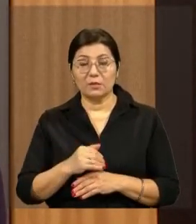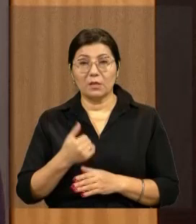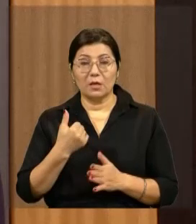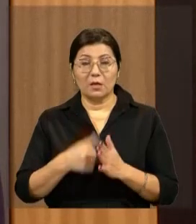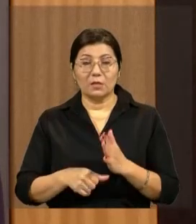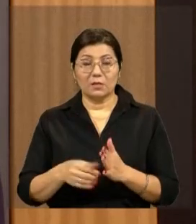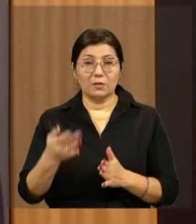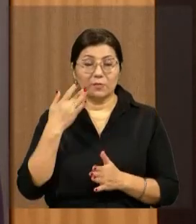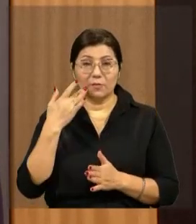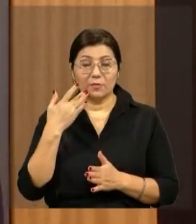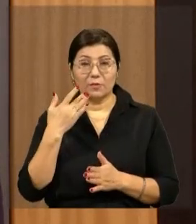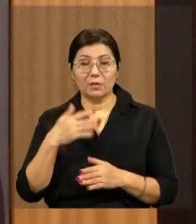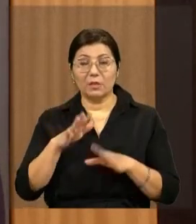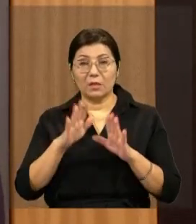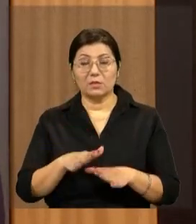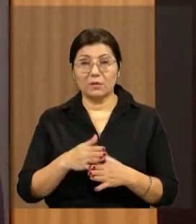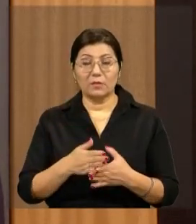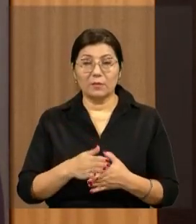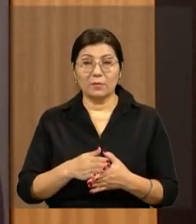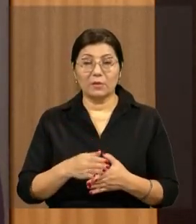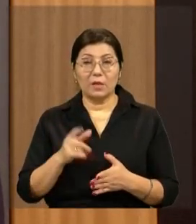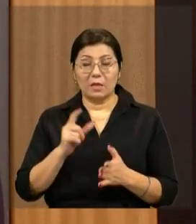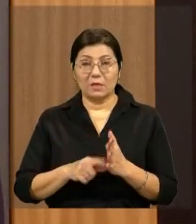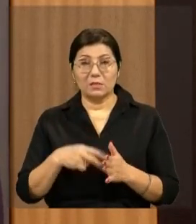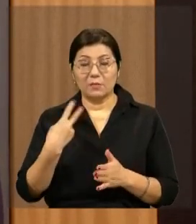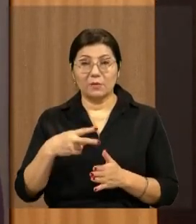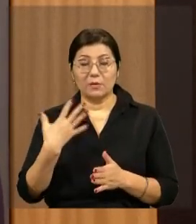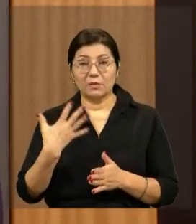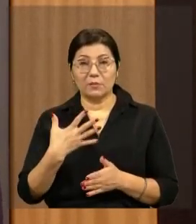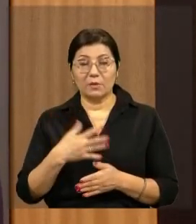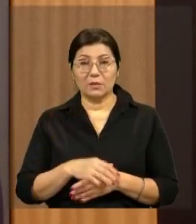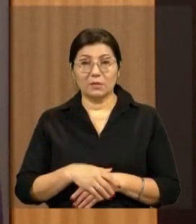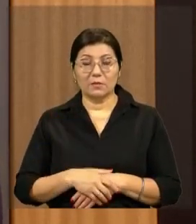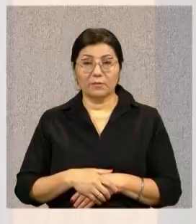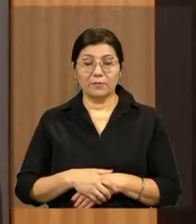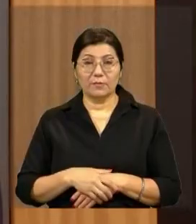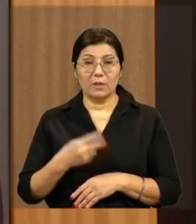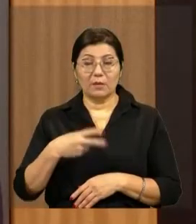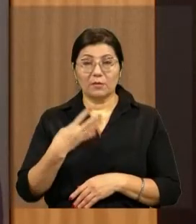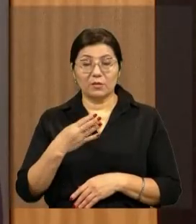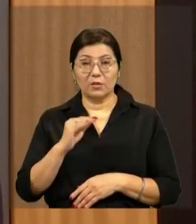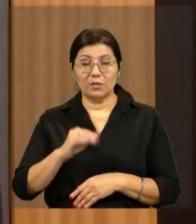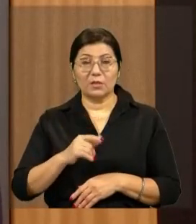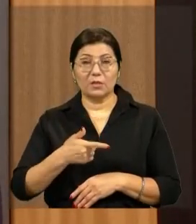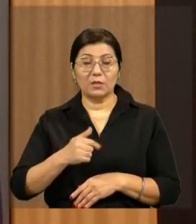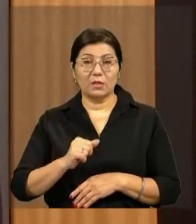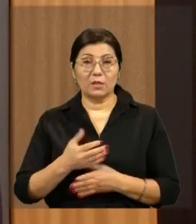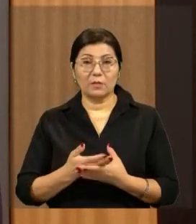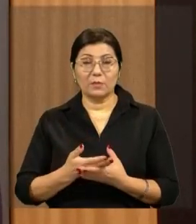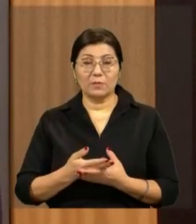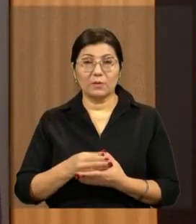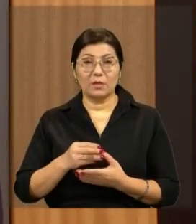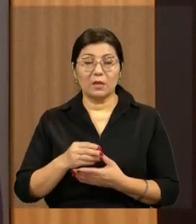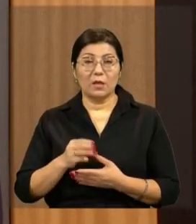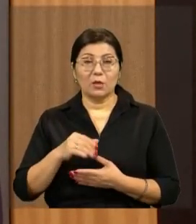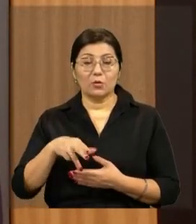мы всегда оставляем на поры. Сеем 25, где-то 24 тысячи гектар. Пшеницы, ячмень, суданская